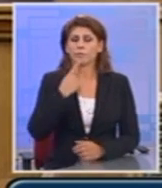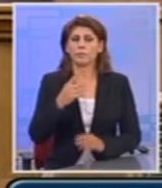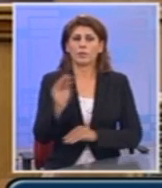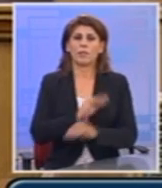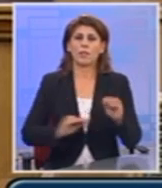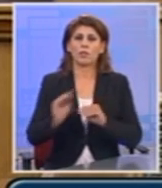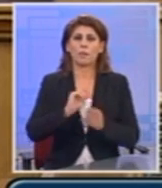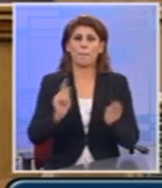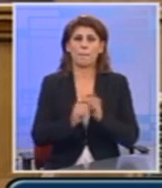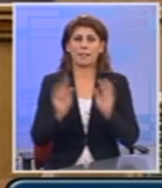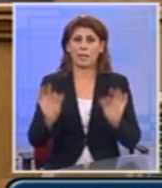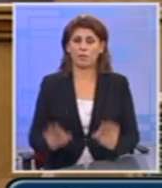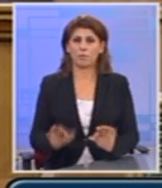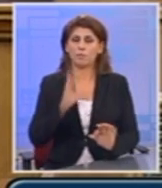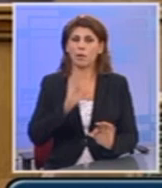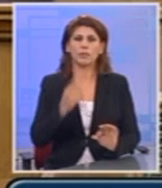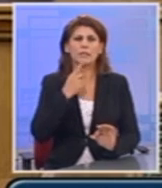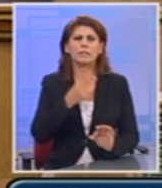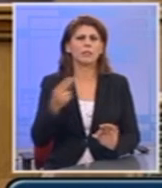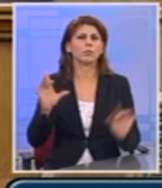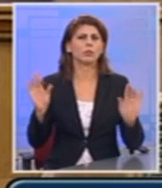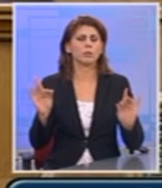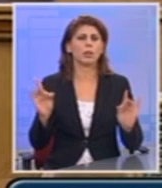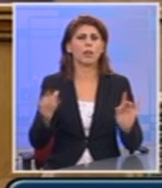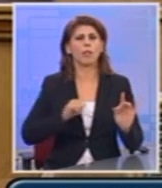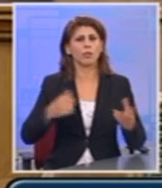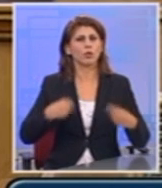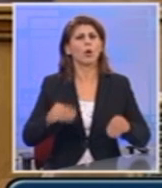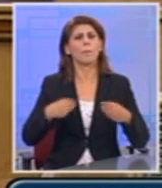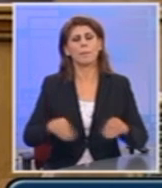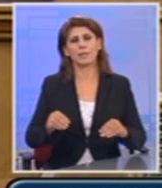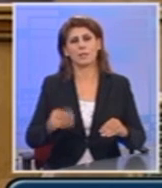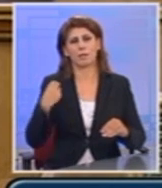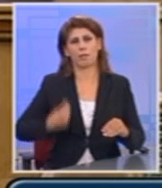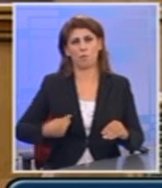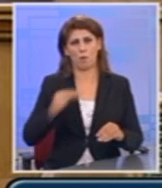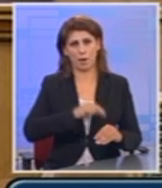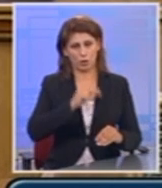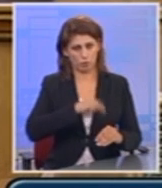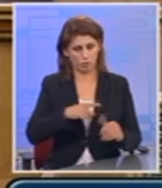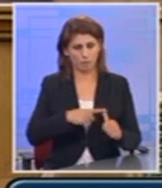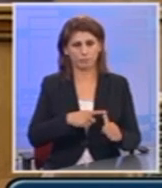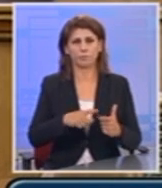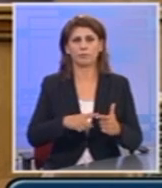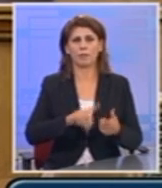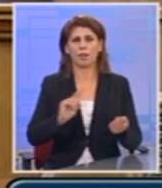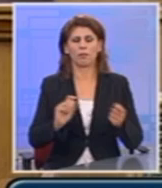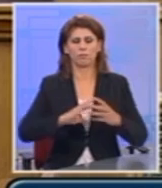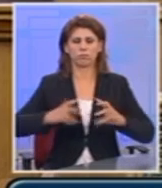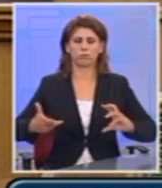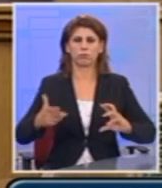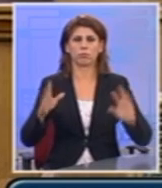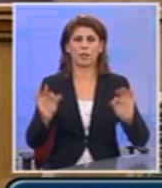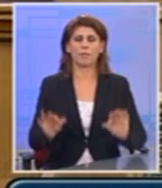μεταρρυθμίσεις που στην πραγματικότητα δεν σημαίνουν τίποτα άλλο παρά ιδιωτικοποίηση της τίμος περιουσίας απορύθμιση της αγοράς